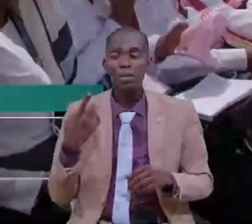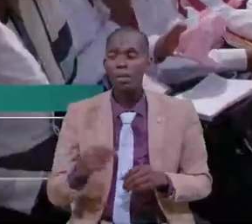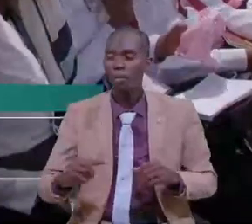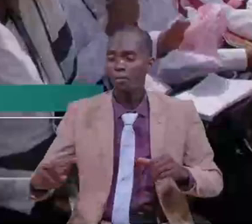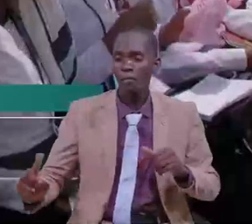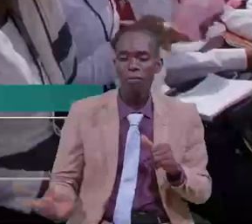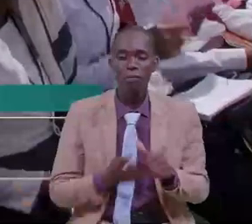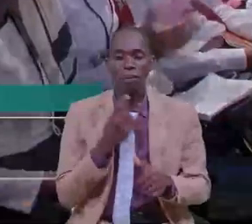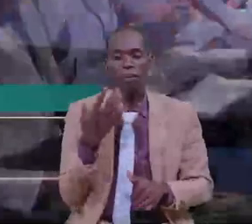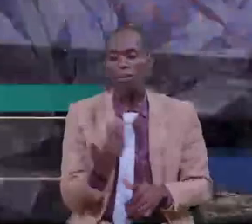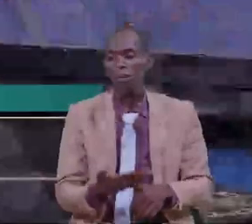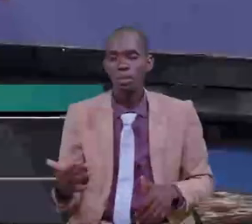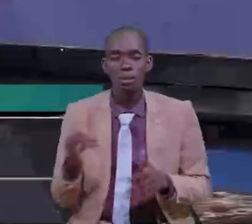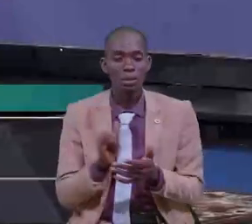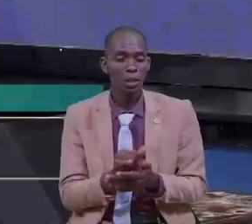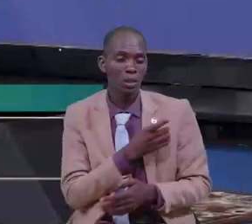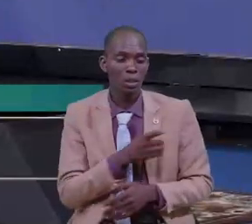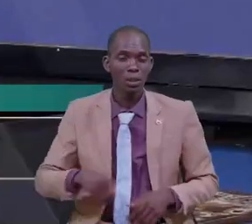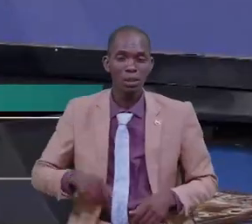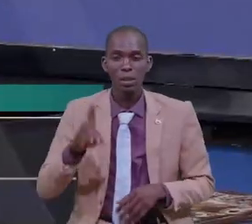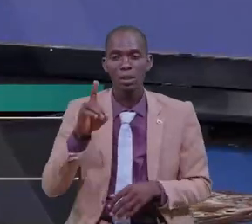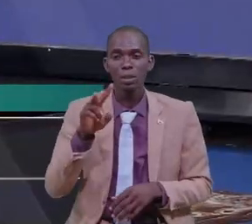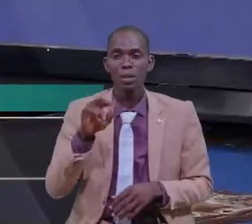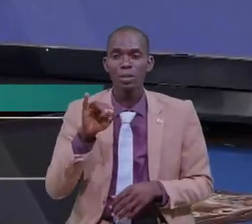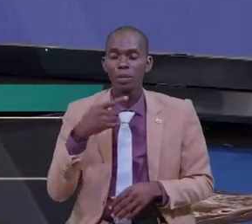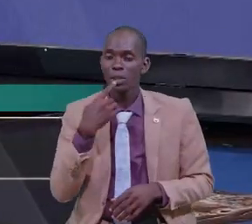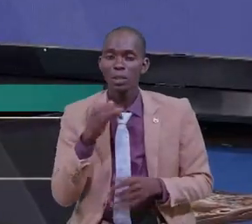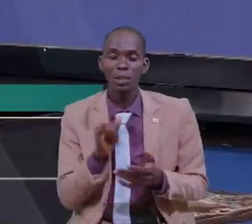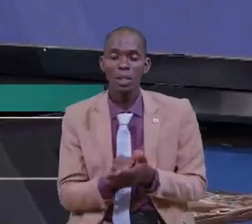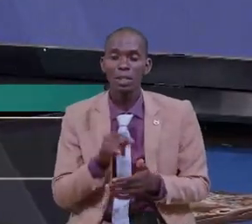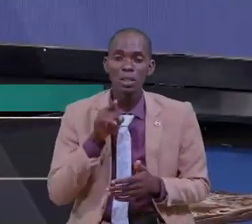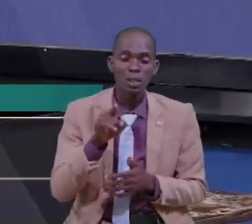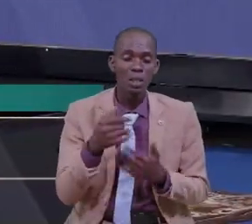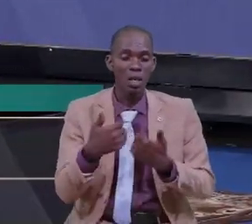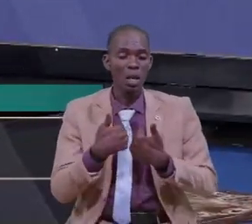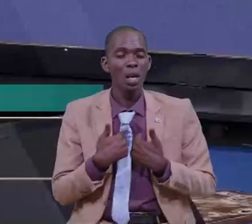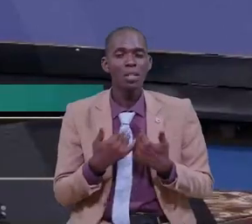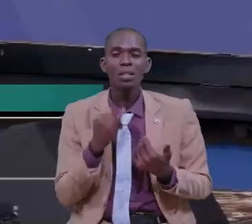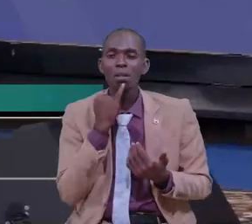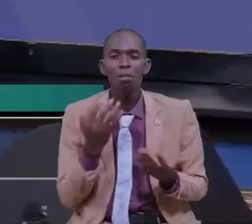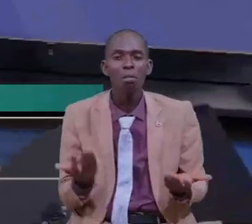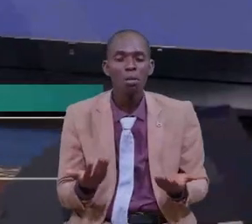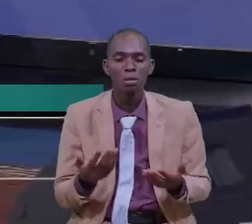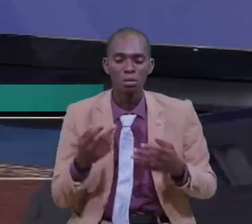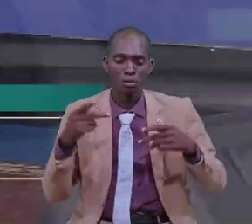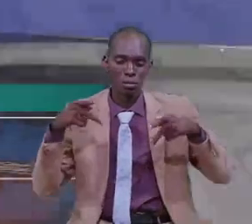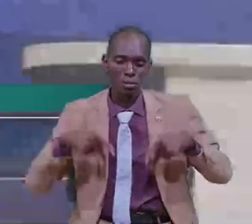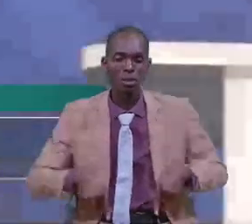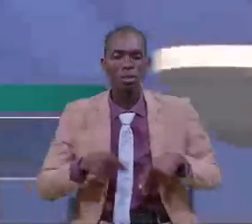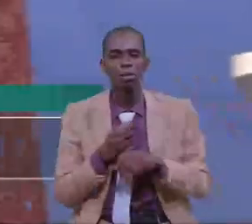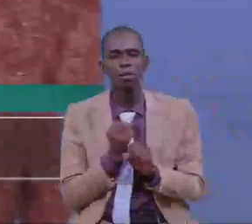la première chose que David a dit avoir, c'est le salut